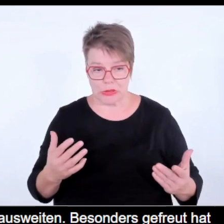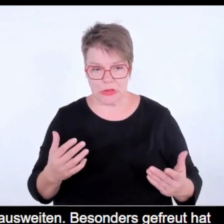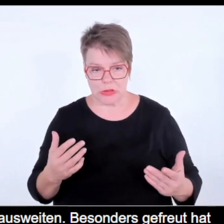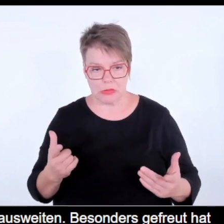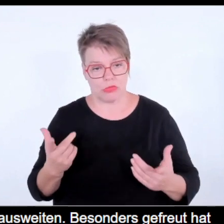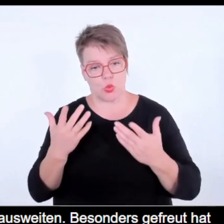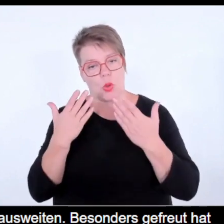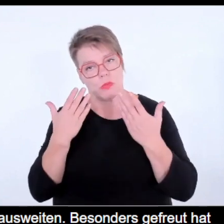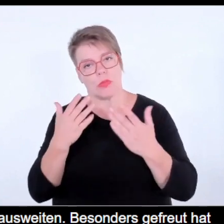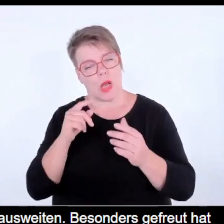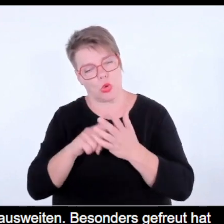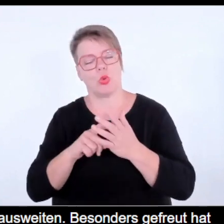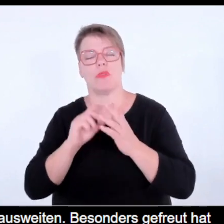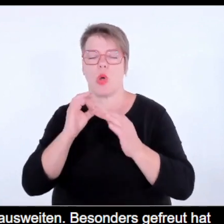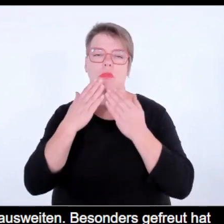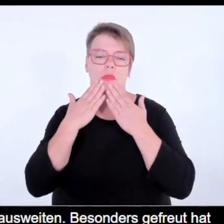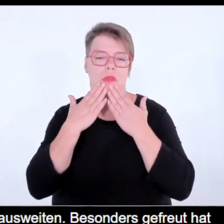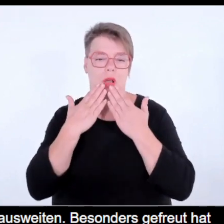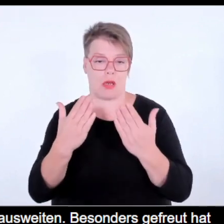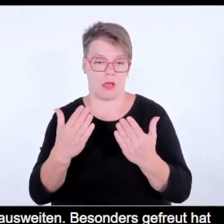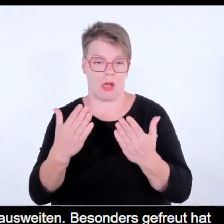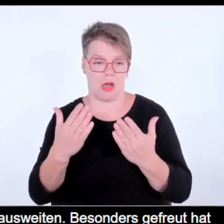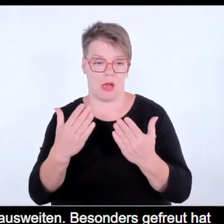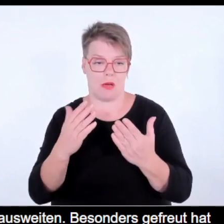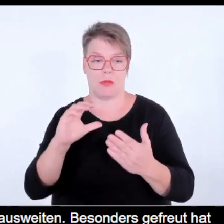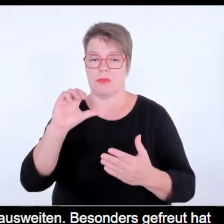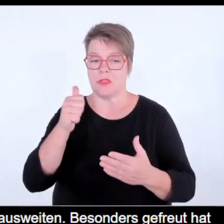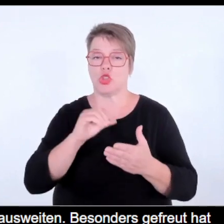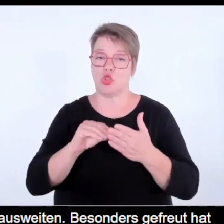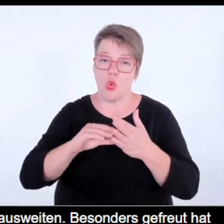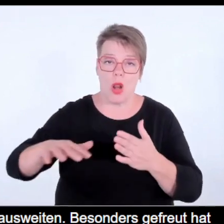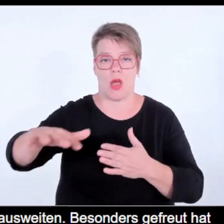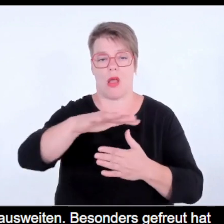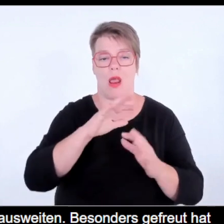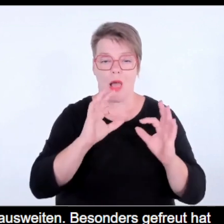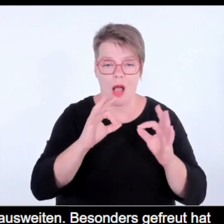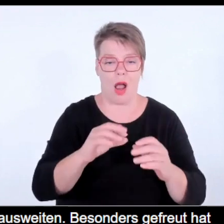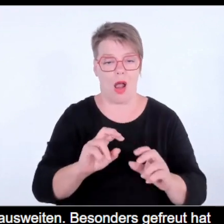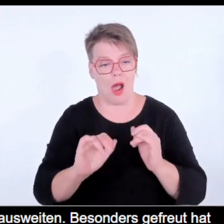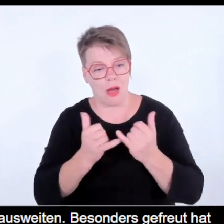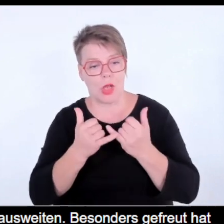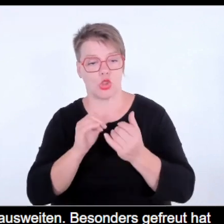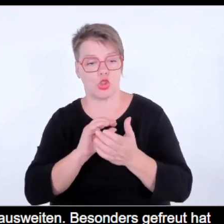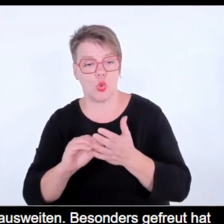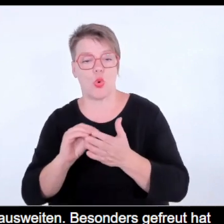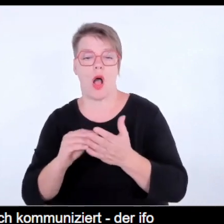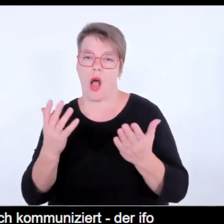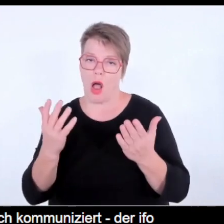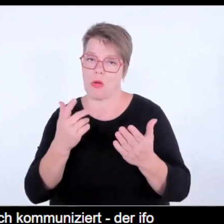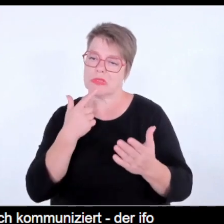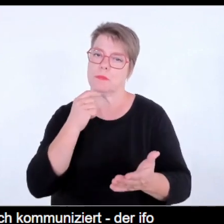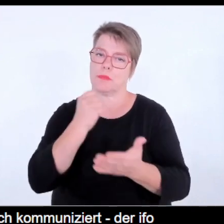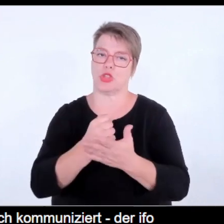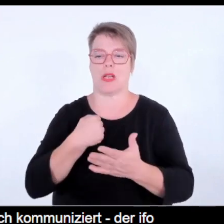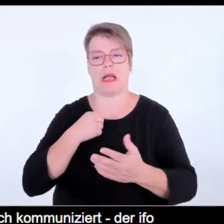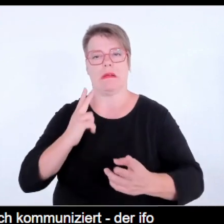und werden. Und zum Zweiten haben wir gerade auch in den letzten Monaten einiges im Bereich des Kultusministeriums auch